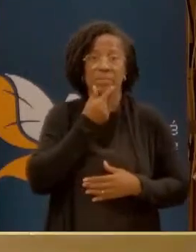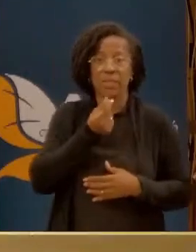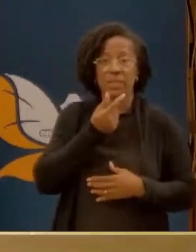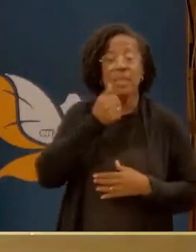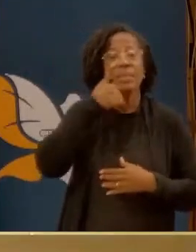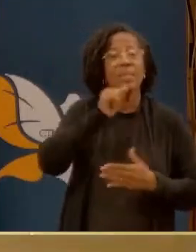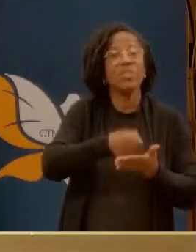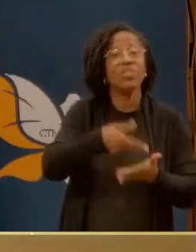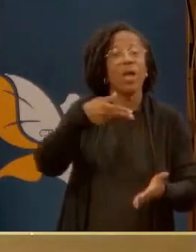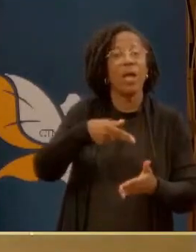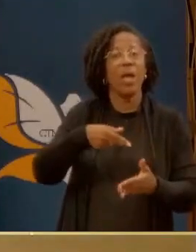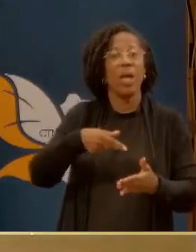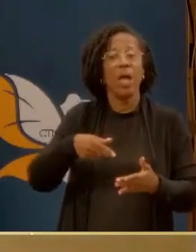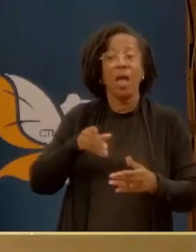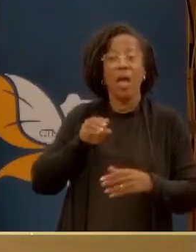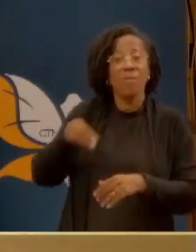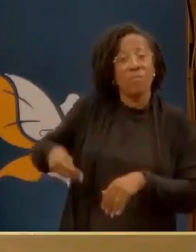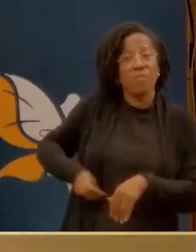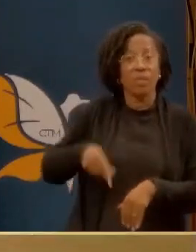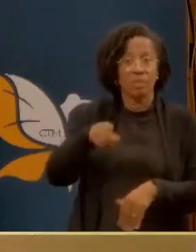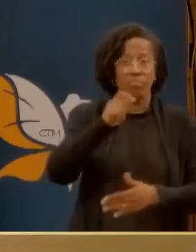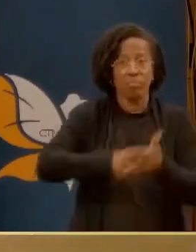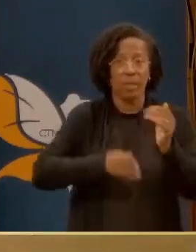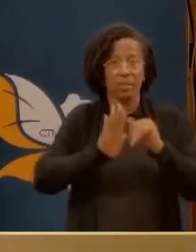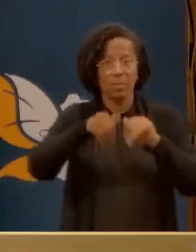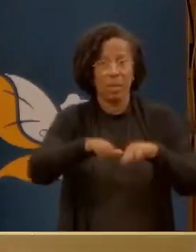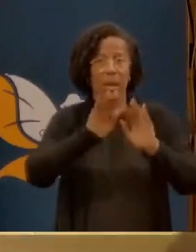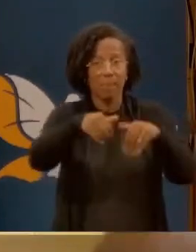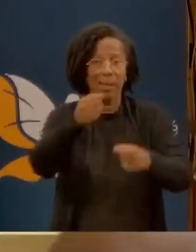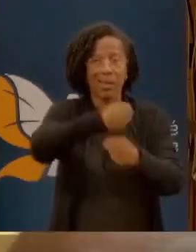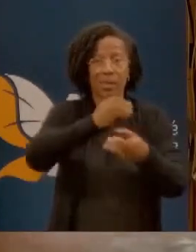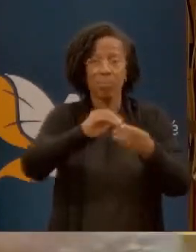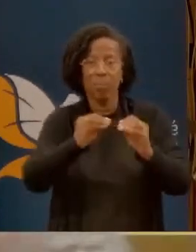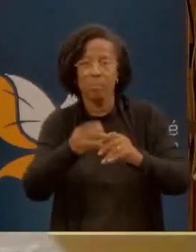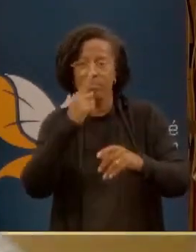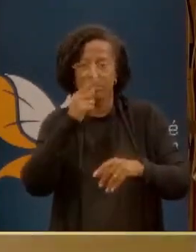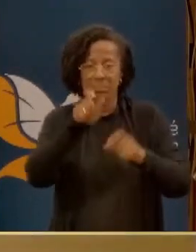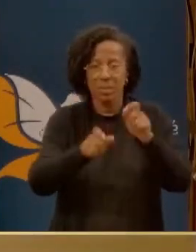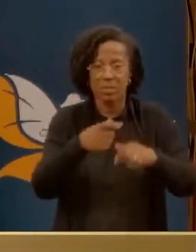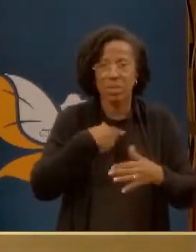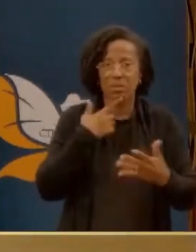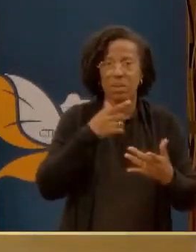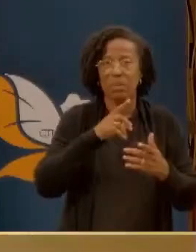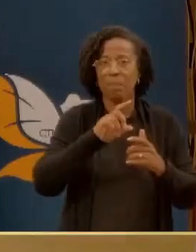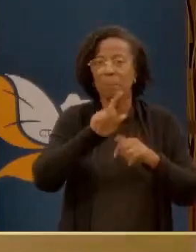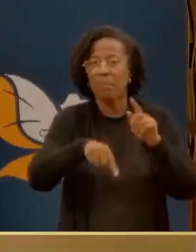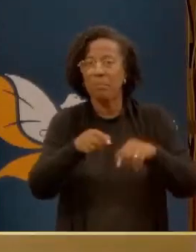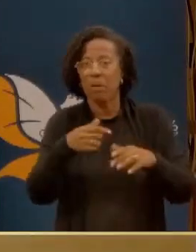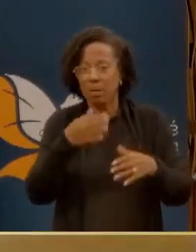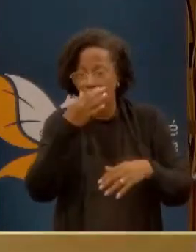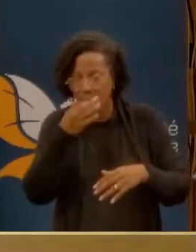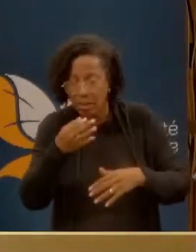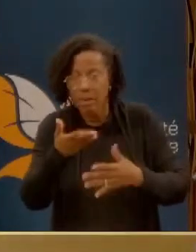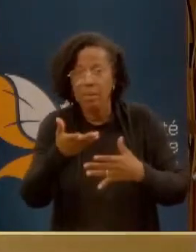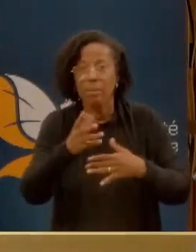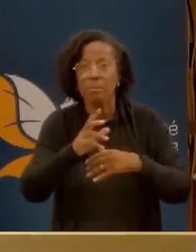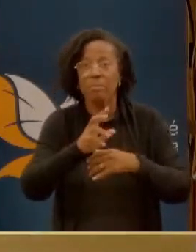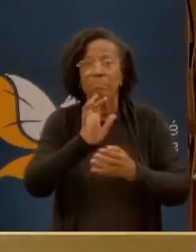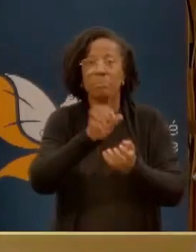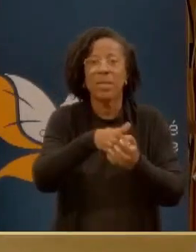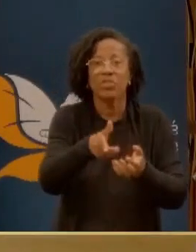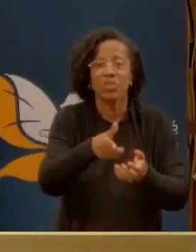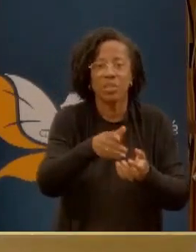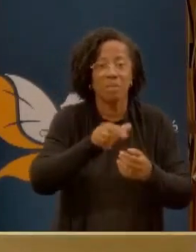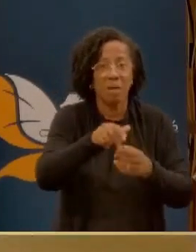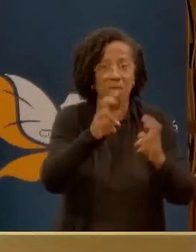cher, c'est à cause de l'octroi de mer, et ça arrive à créer des complexes chez nous, au point parfois nous tombons dans la trappe pour dire, effectivement, nous allons